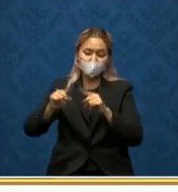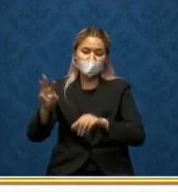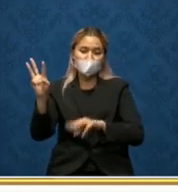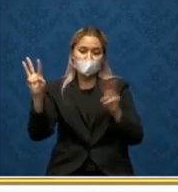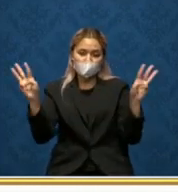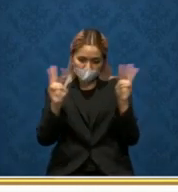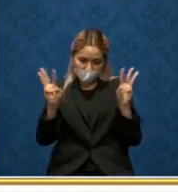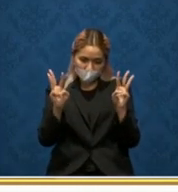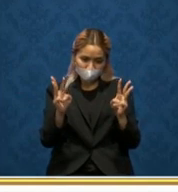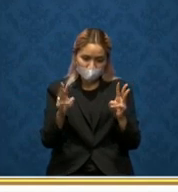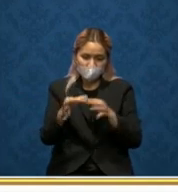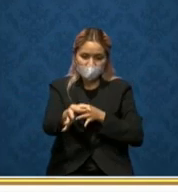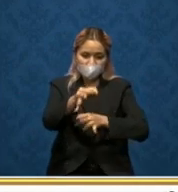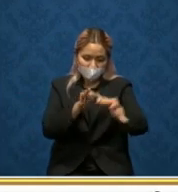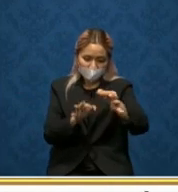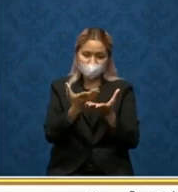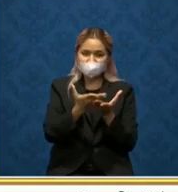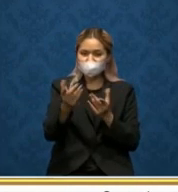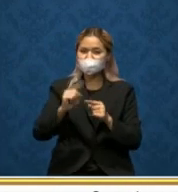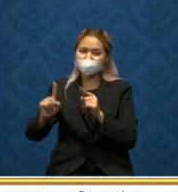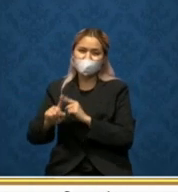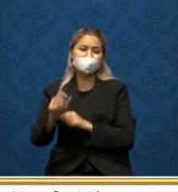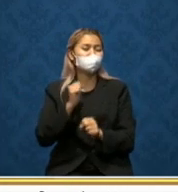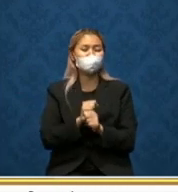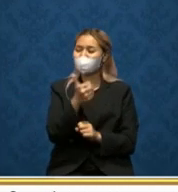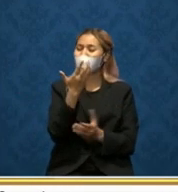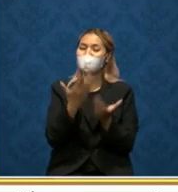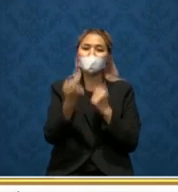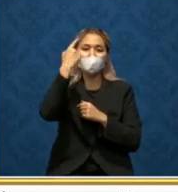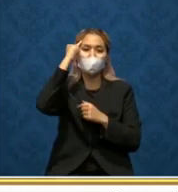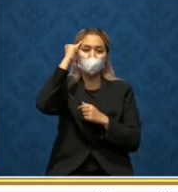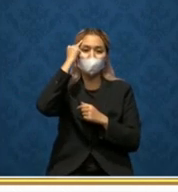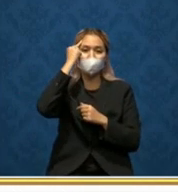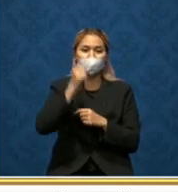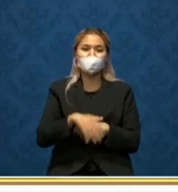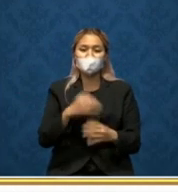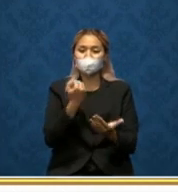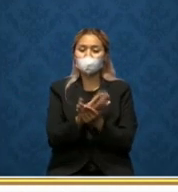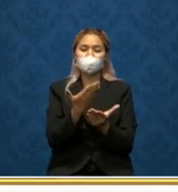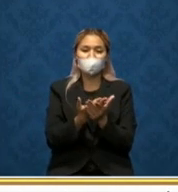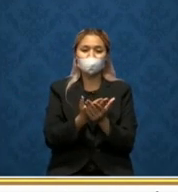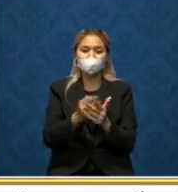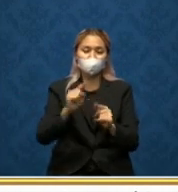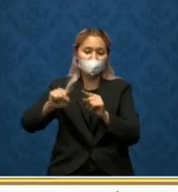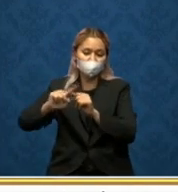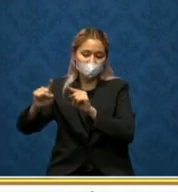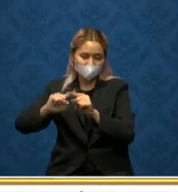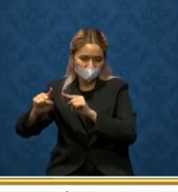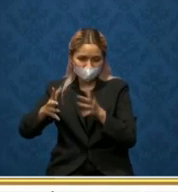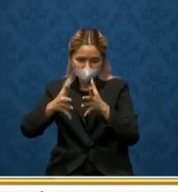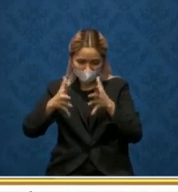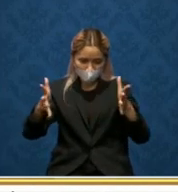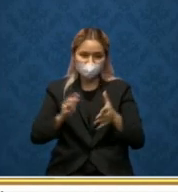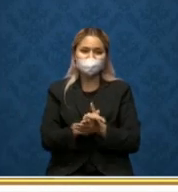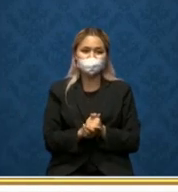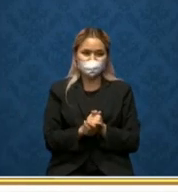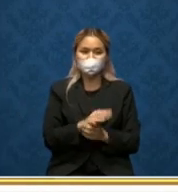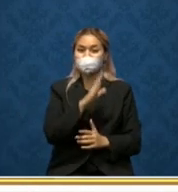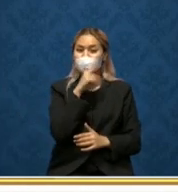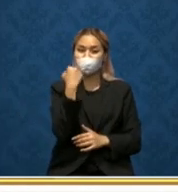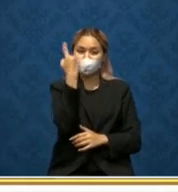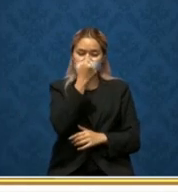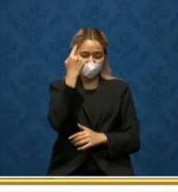หรือเปล่าไม่รู้อันนี้เพื่อที่จะไปตัดต้นปล์มเทำครบวงจรครับท่านประธานเพื่อให้เขถึงประชาชนทุกกลุ่มถ้าท่านไหนที่